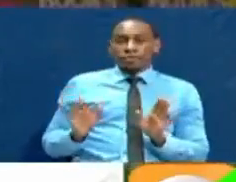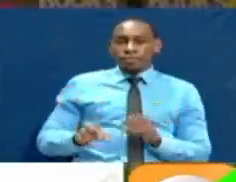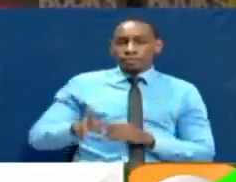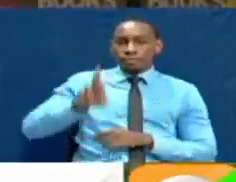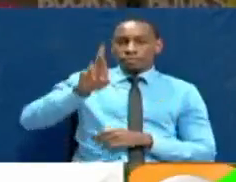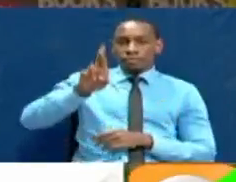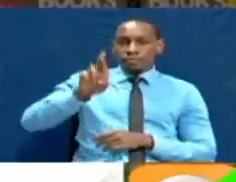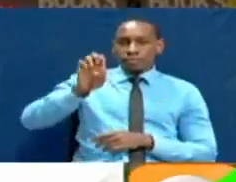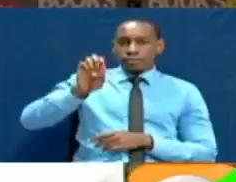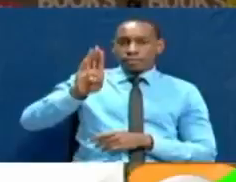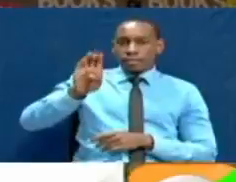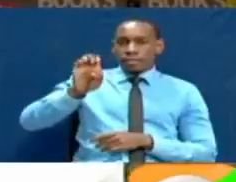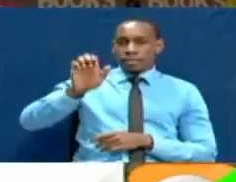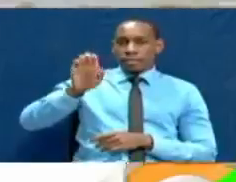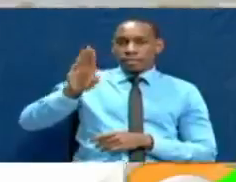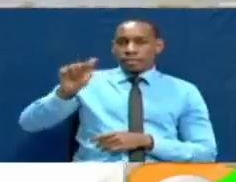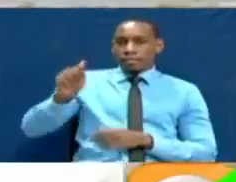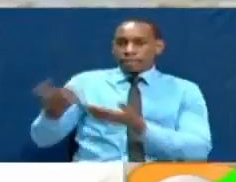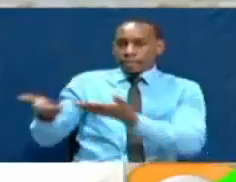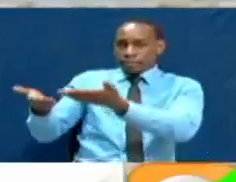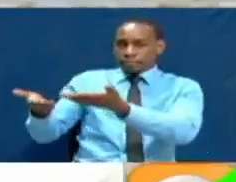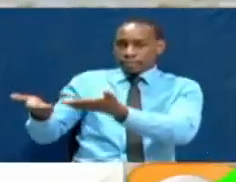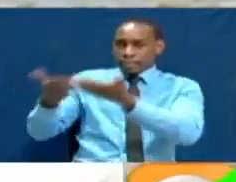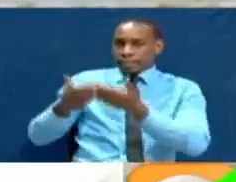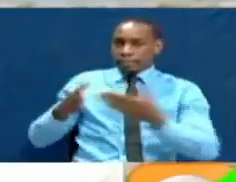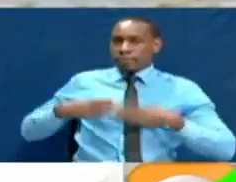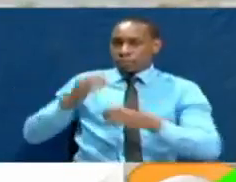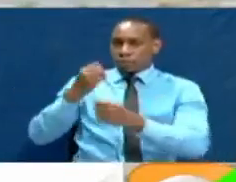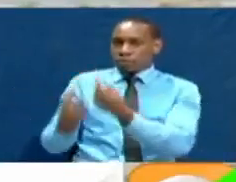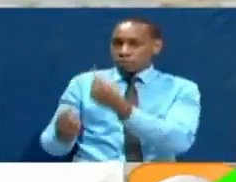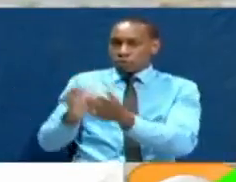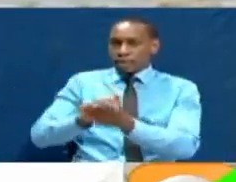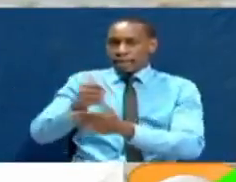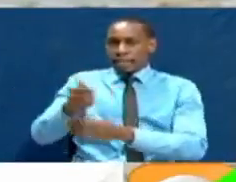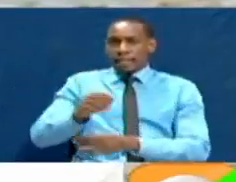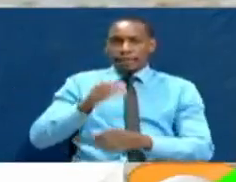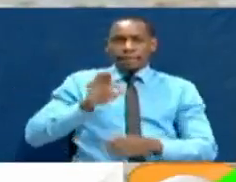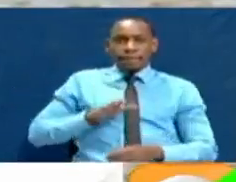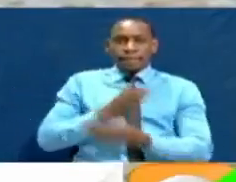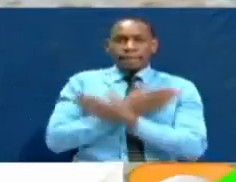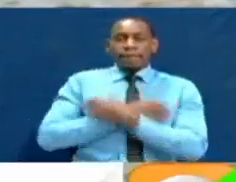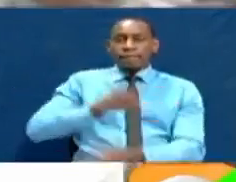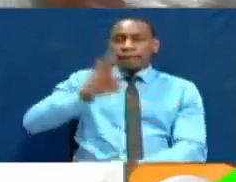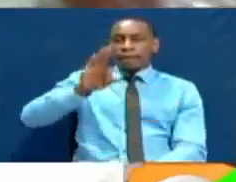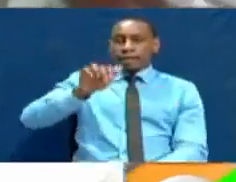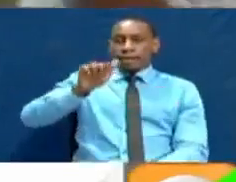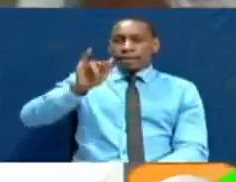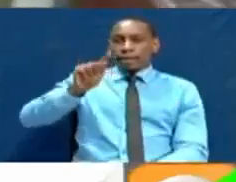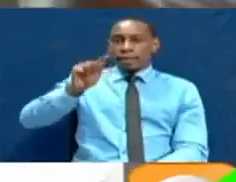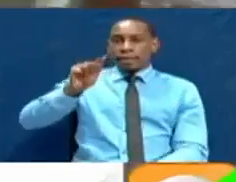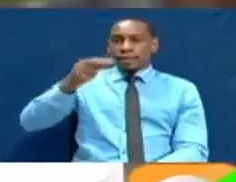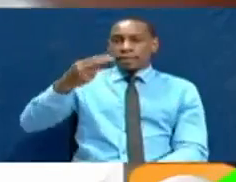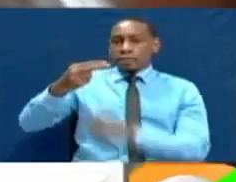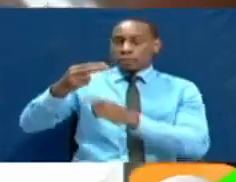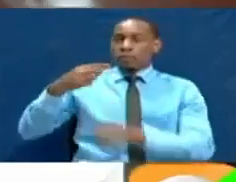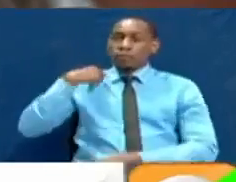Rebecca Obekis anatupatia watu wake wanafika. Faith mwenzangu na yeye pia anakuja na volunteer, tunapika na yeye.